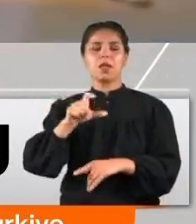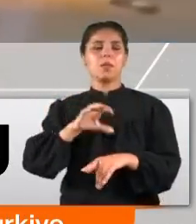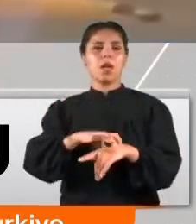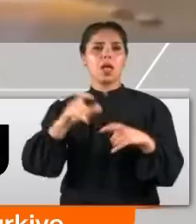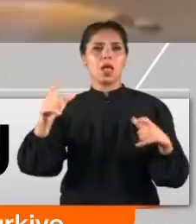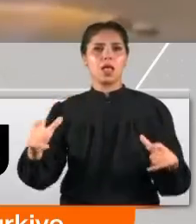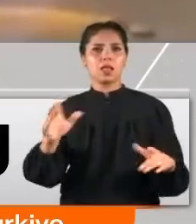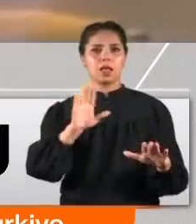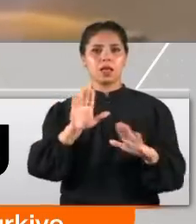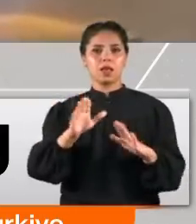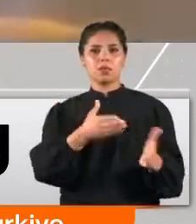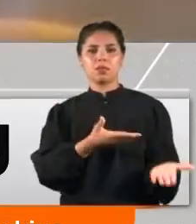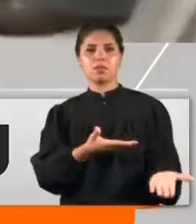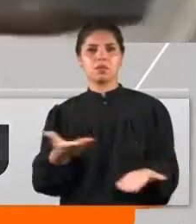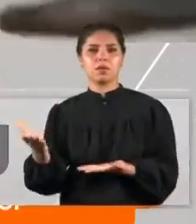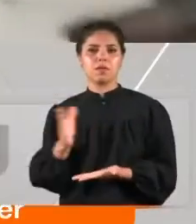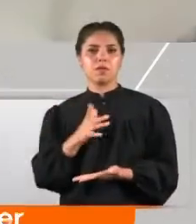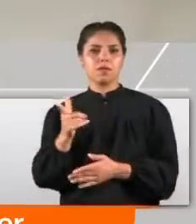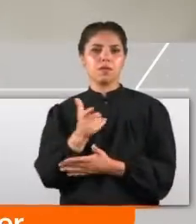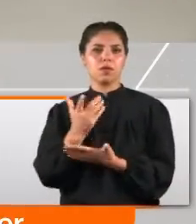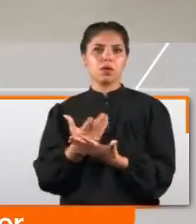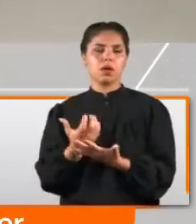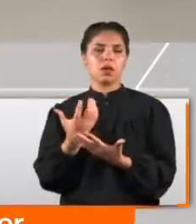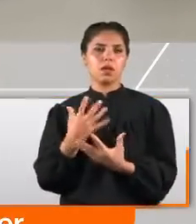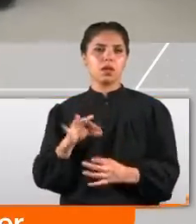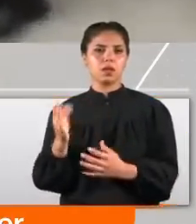kapısından içeri alındığı anları da görüntüledi.